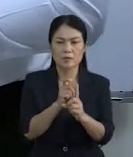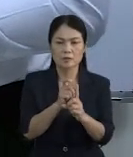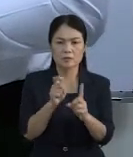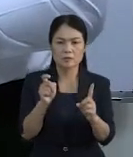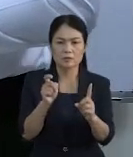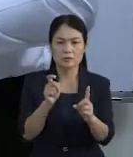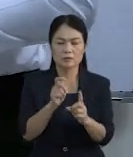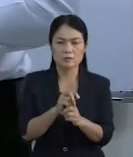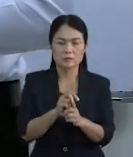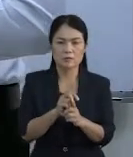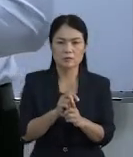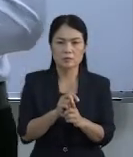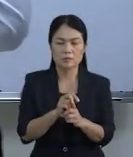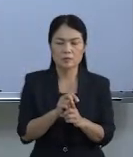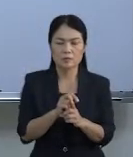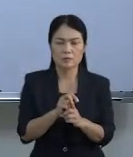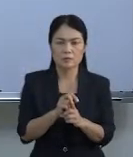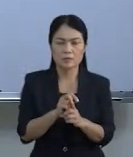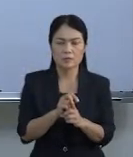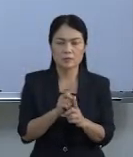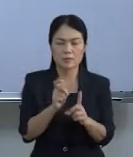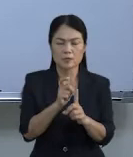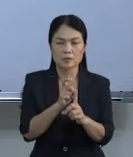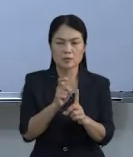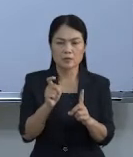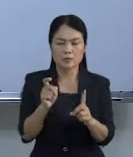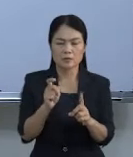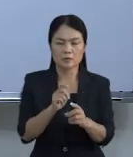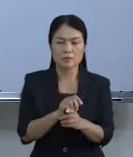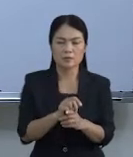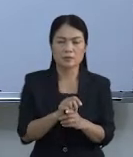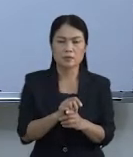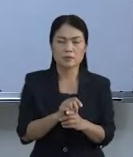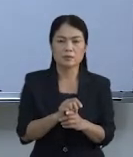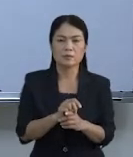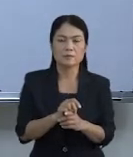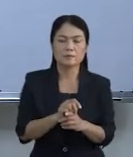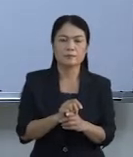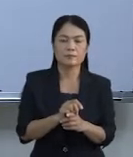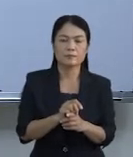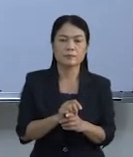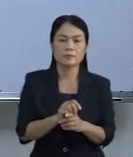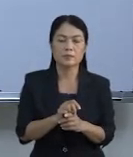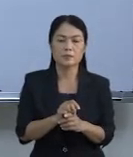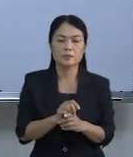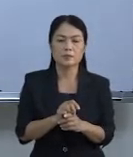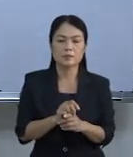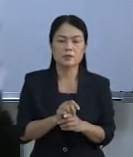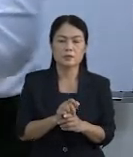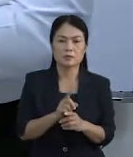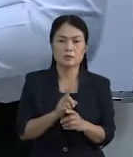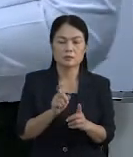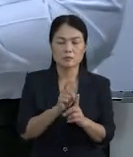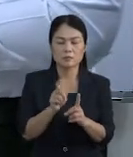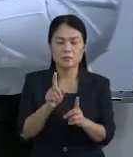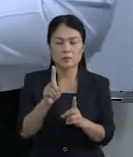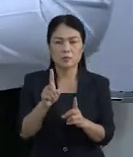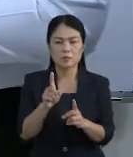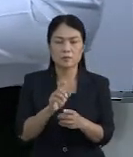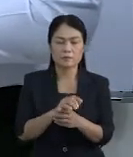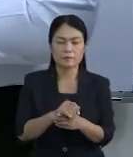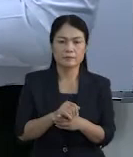nè chùm nốt cột mà dương mình mảnh dương án chùm nốt cột như thế này và dương án chùm nốt cột nè mùi như thế này sẵn án chùm nốt